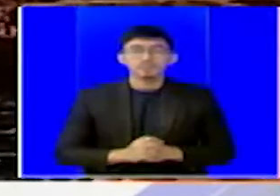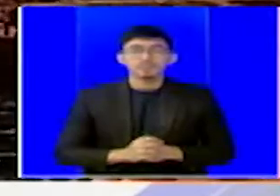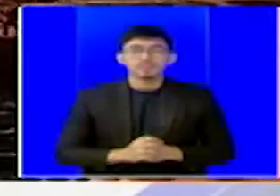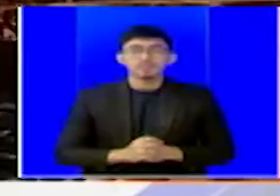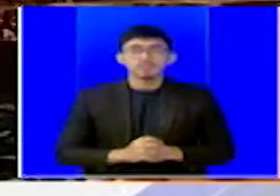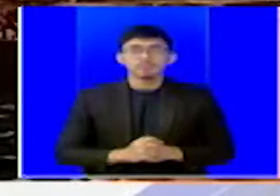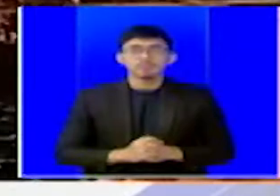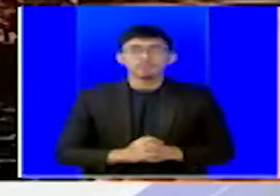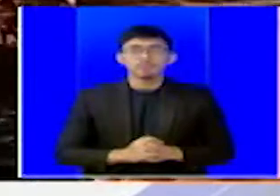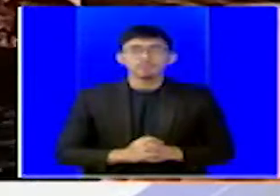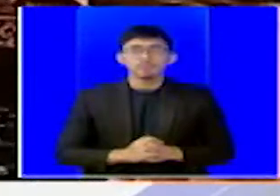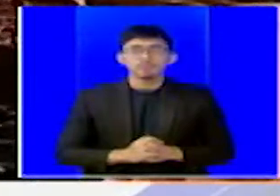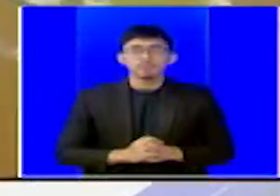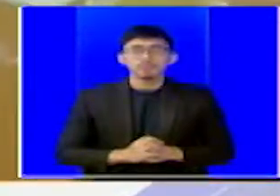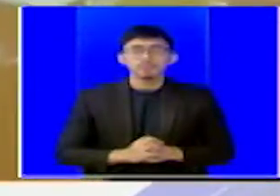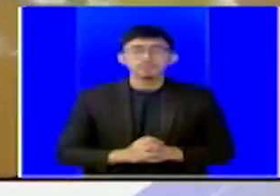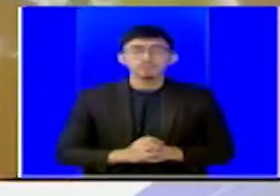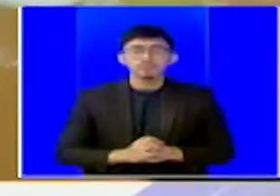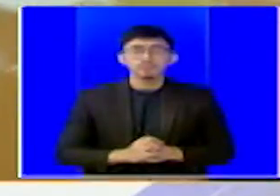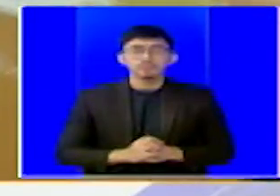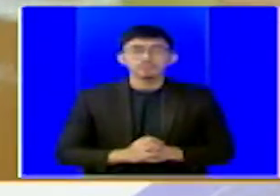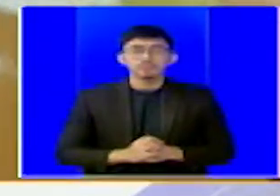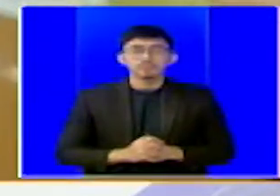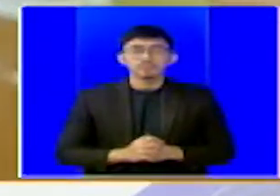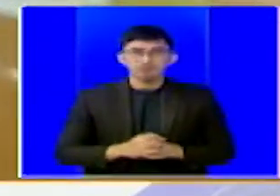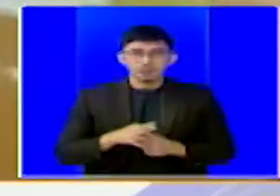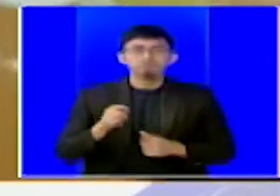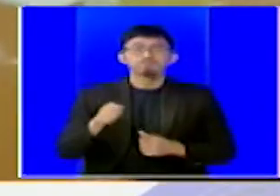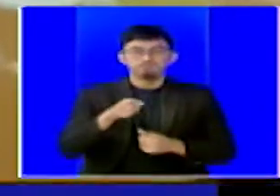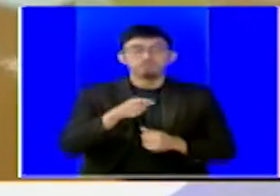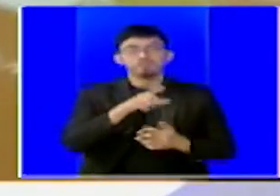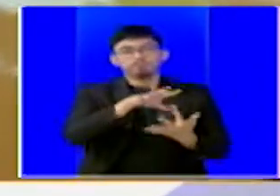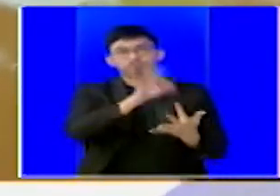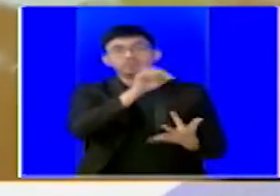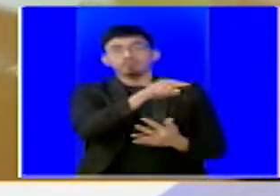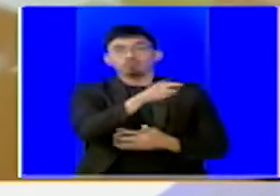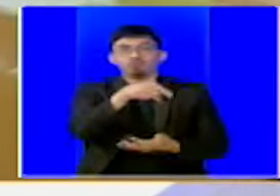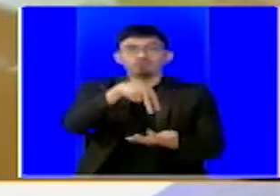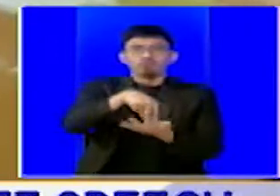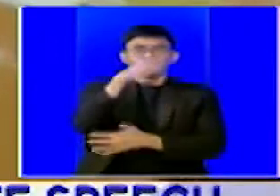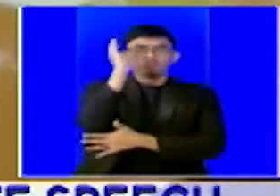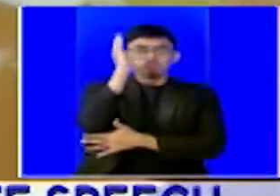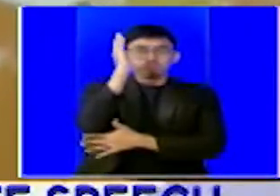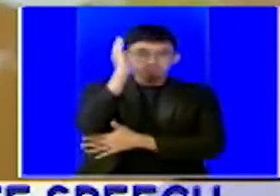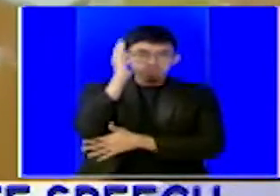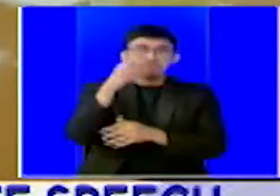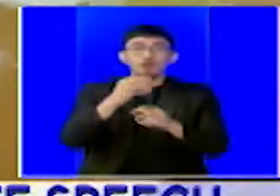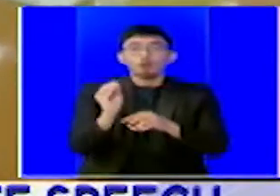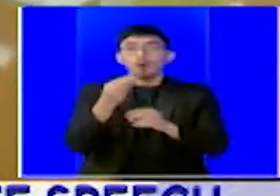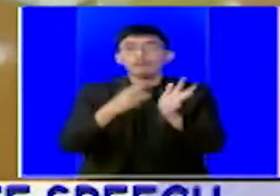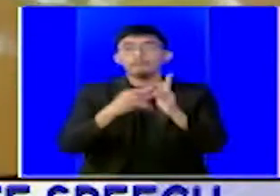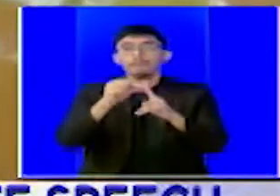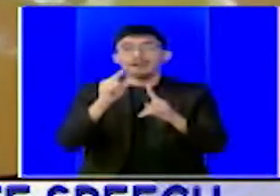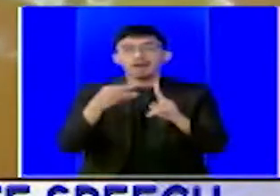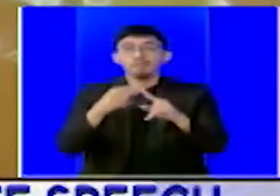Didaulat menjadi keynote speech, Ketua MPR RI Bambang Susatyo sekaligus melaunching peluncuran buku Ekonomi Pancasila